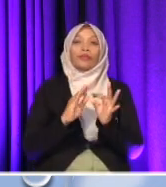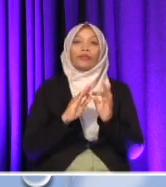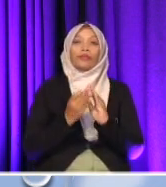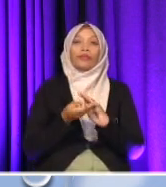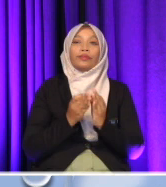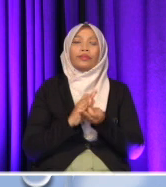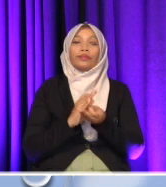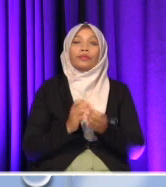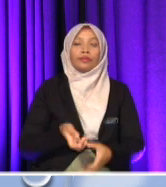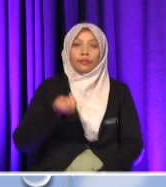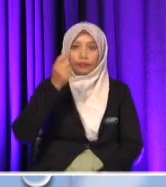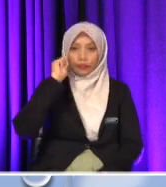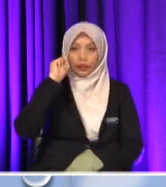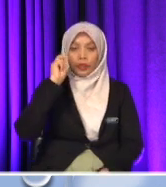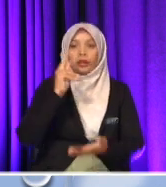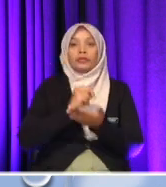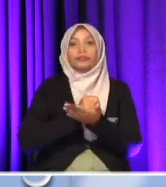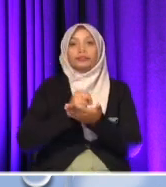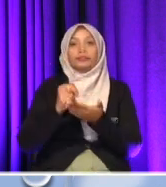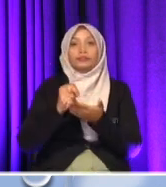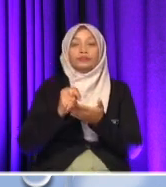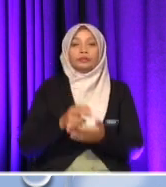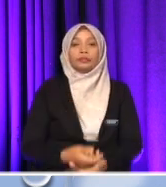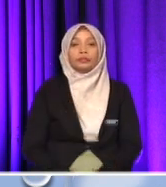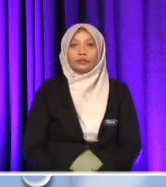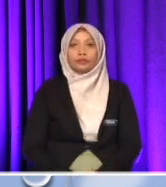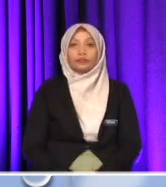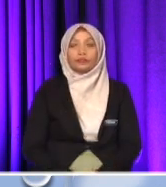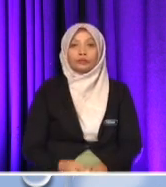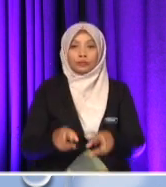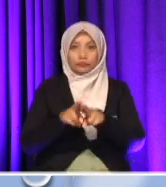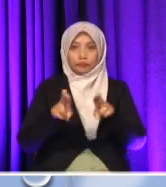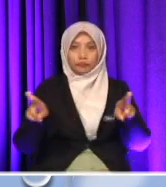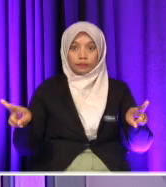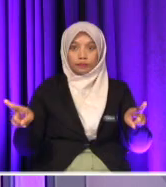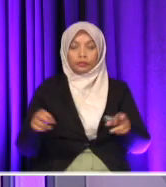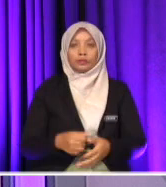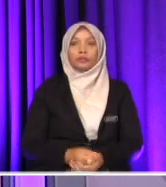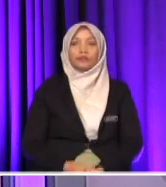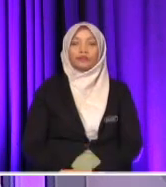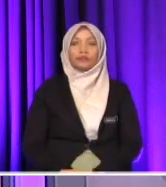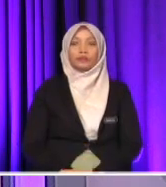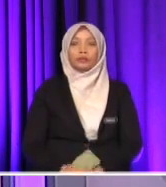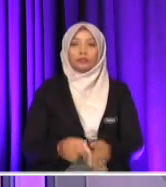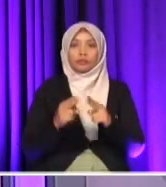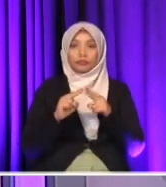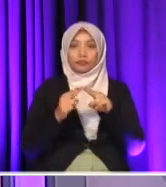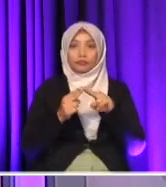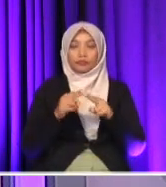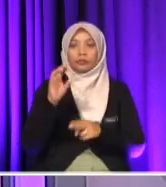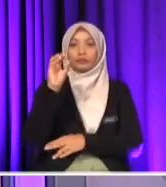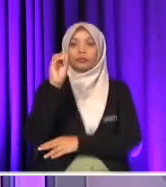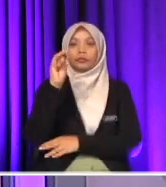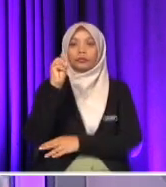kita applykan saja, kita dapatlah nilai SL. Nilai SL ni adalah regangan berkearuhan, yang mana unit ohm tadi. Dah dapat nilai